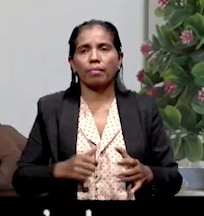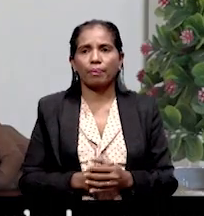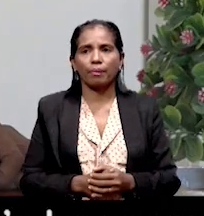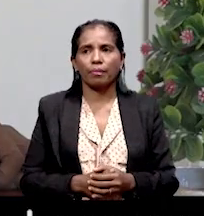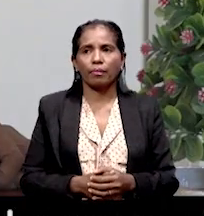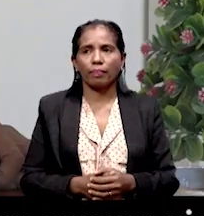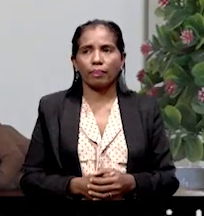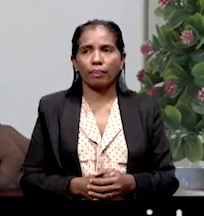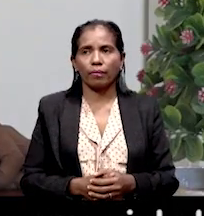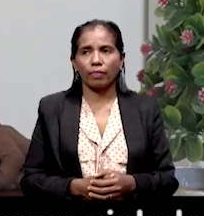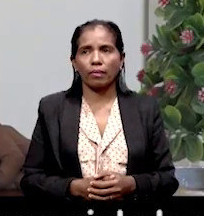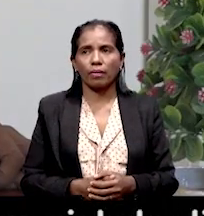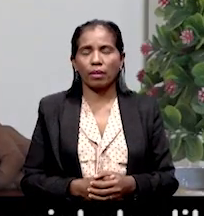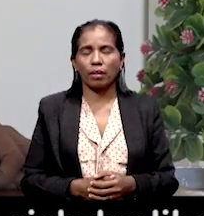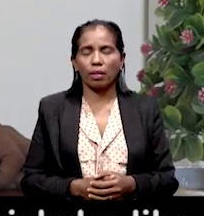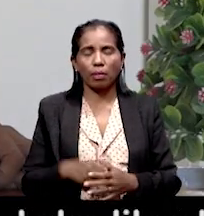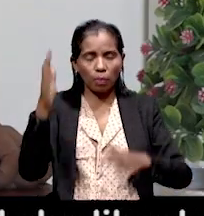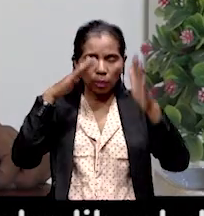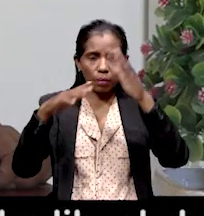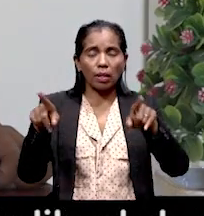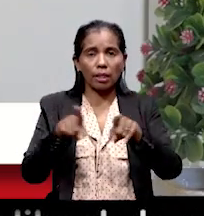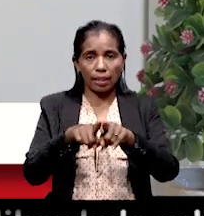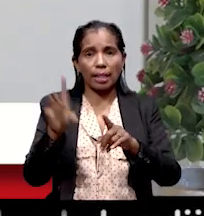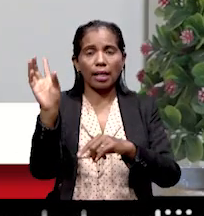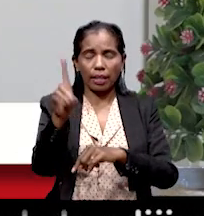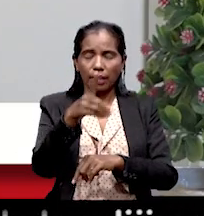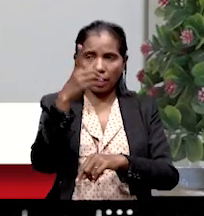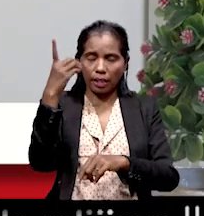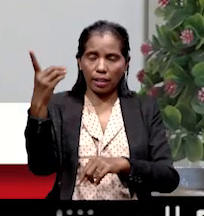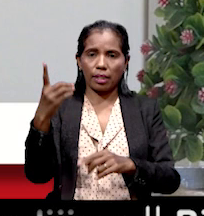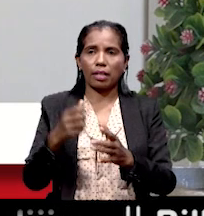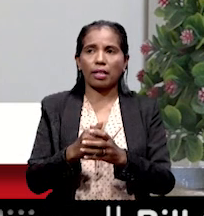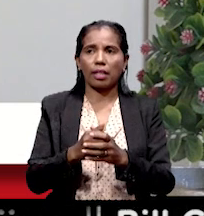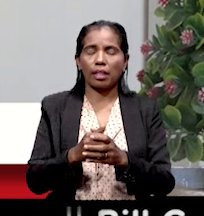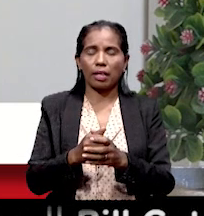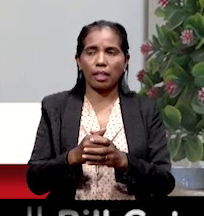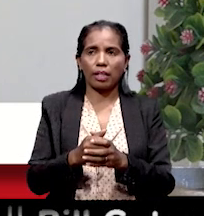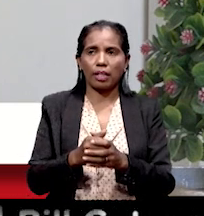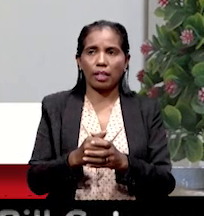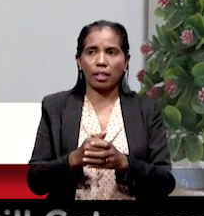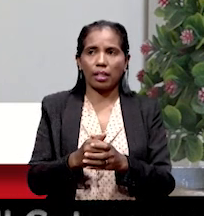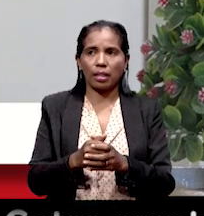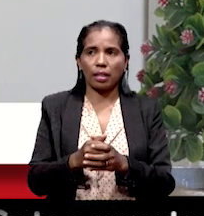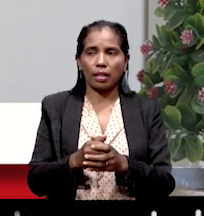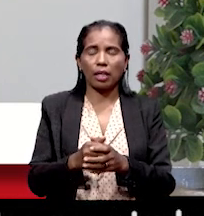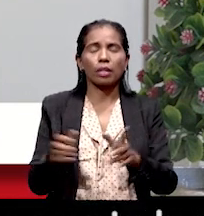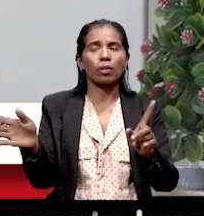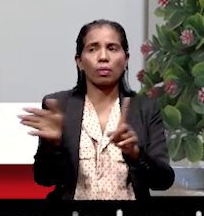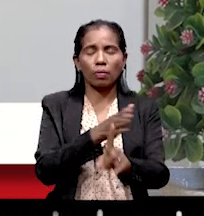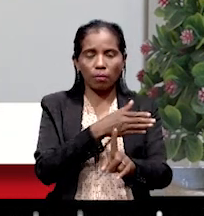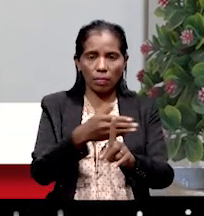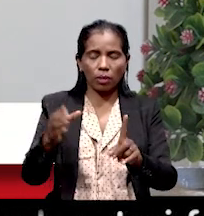é anesame. O in dader ali ainda suspeito ne ba atubaku ninia uam